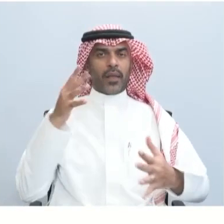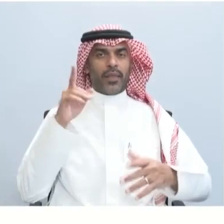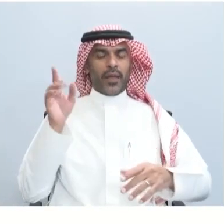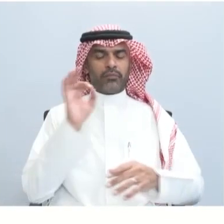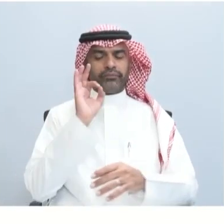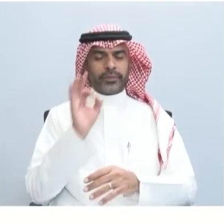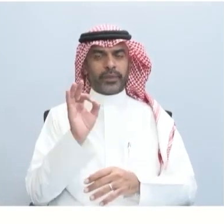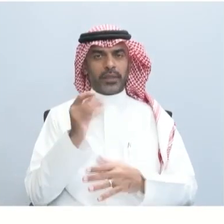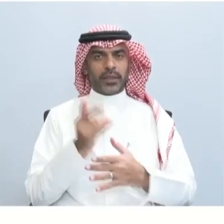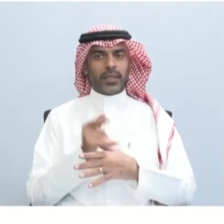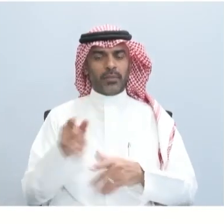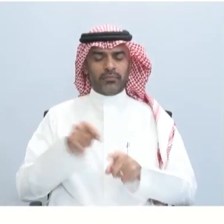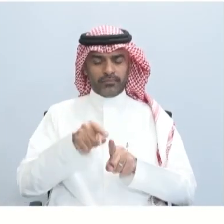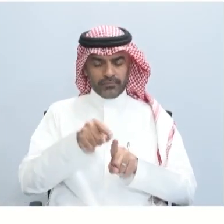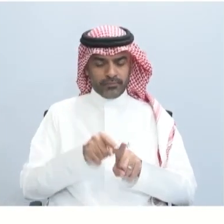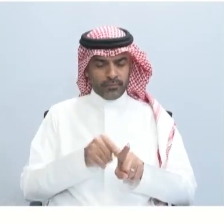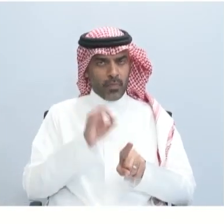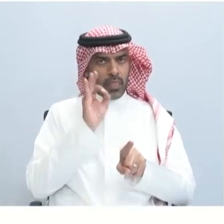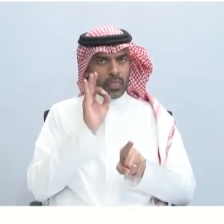القيمه بالدقه